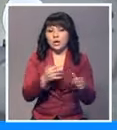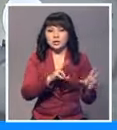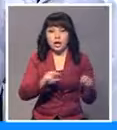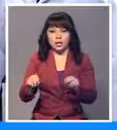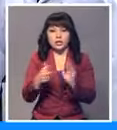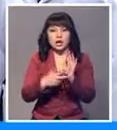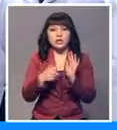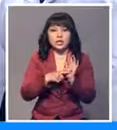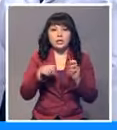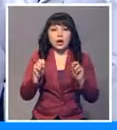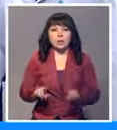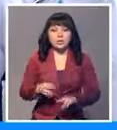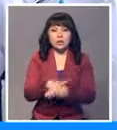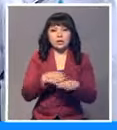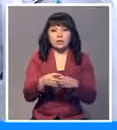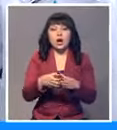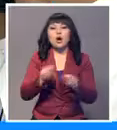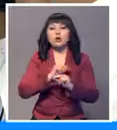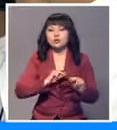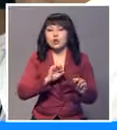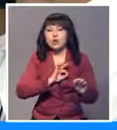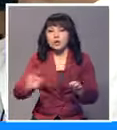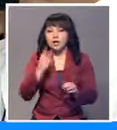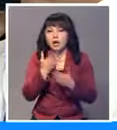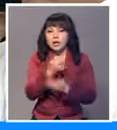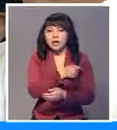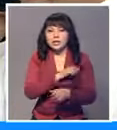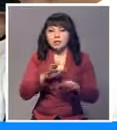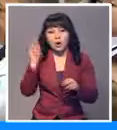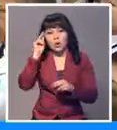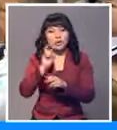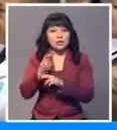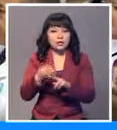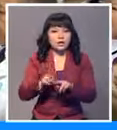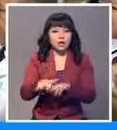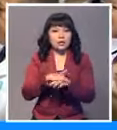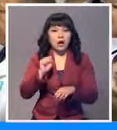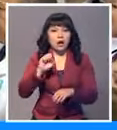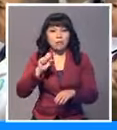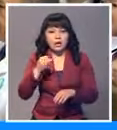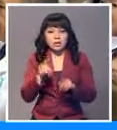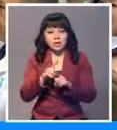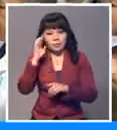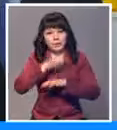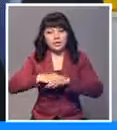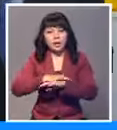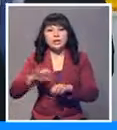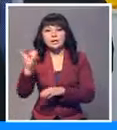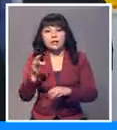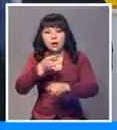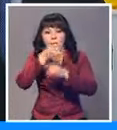пайдалану үшін 87 маман әлемнің үздік клиникаларында оқып келген. Президент бүгін Абайдың мемлекеттік тарихи, мәдени және